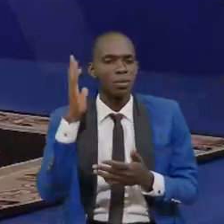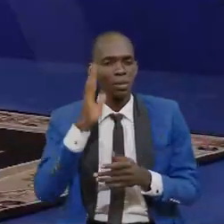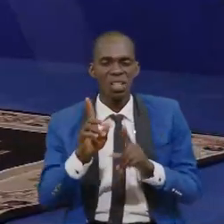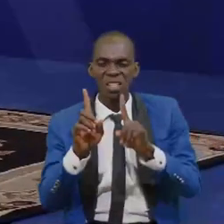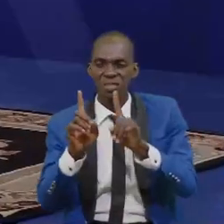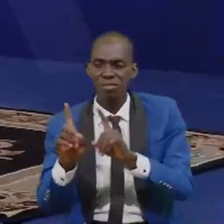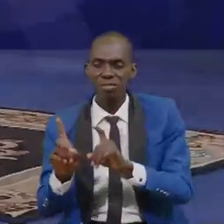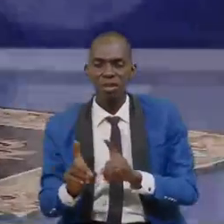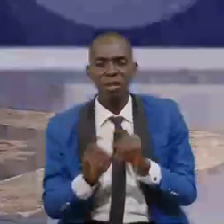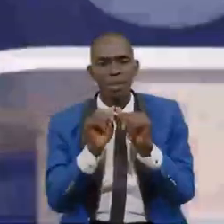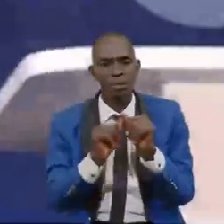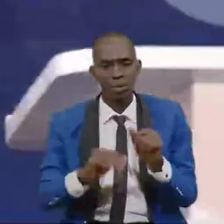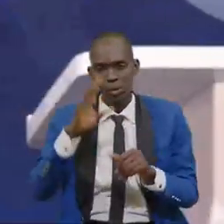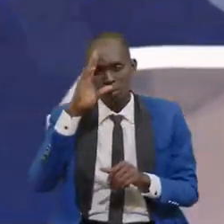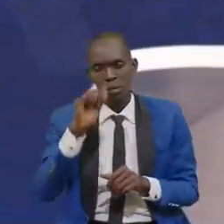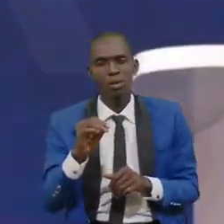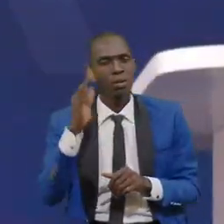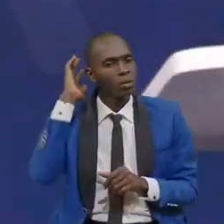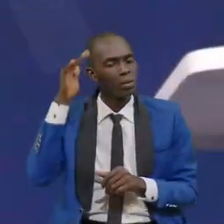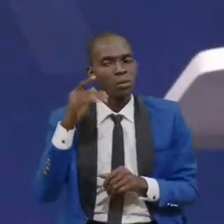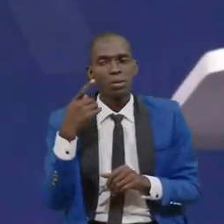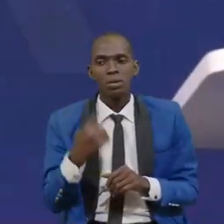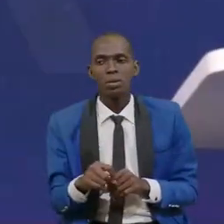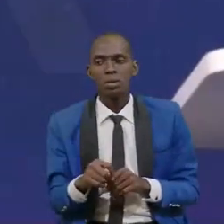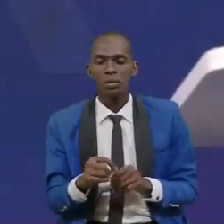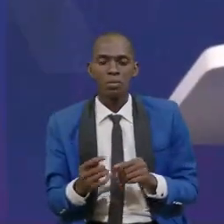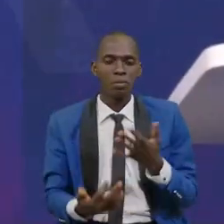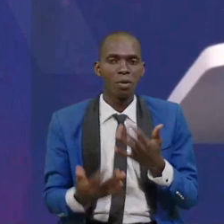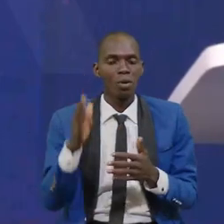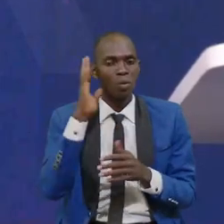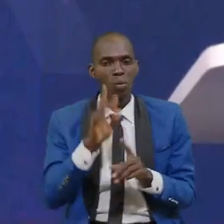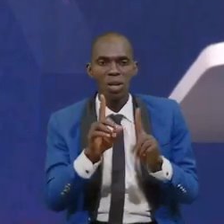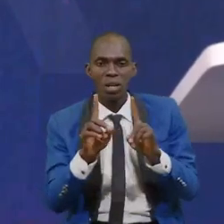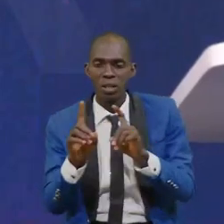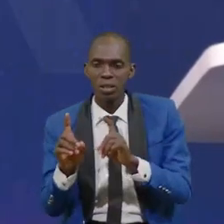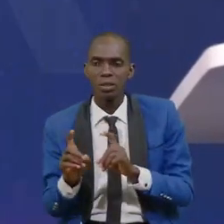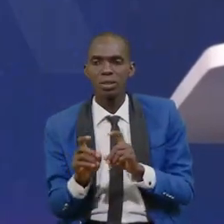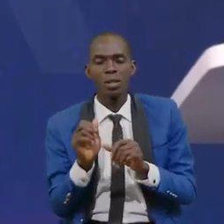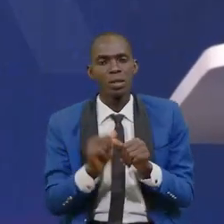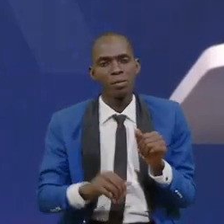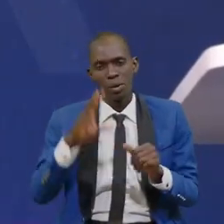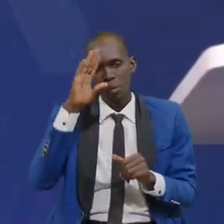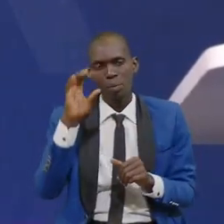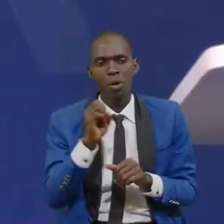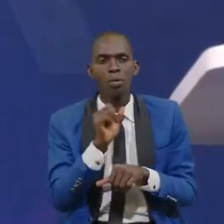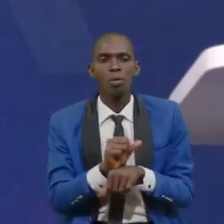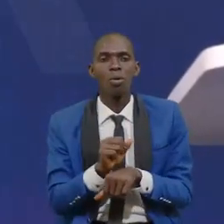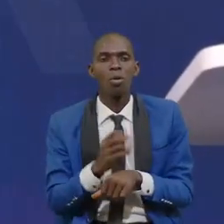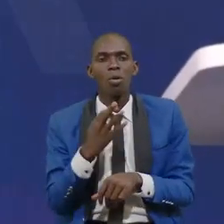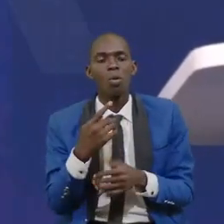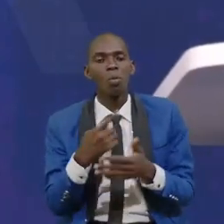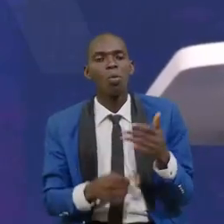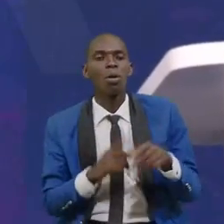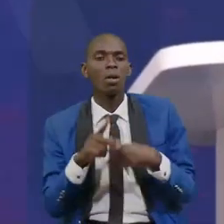ce qu'est l'œuvre. Le feu testera ce qu'est l'œuvre de chacun.